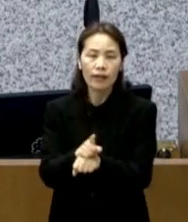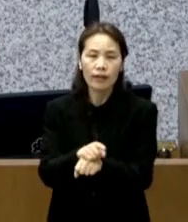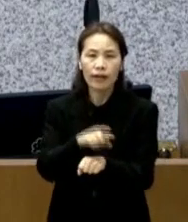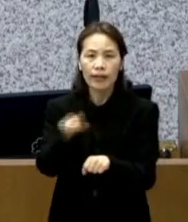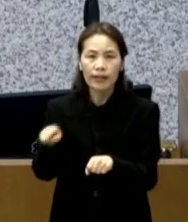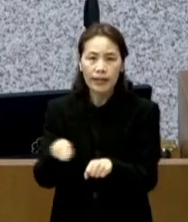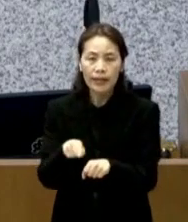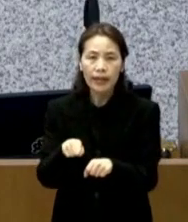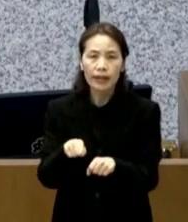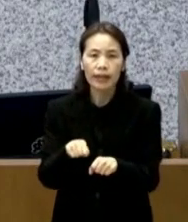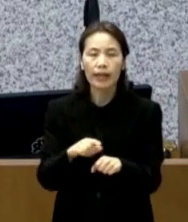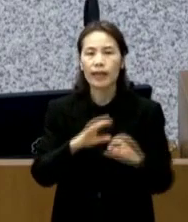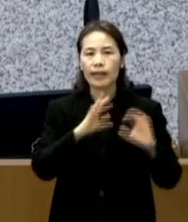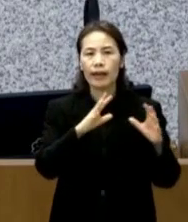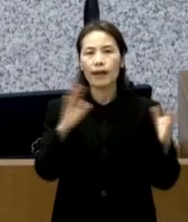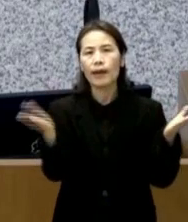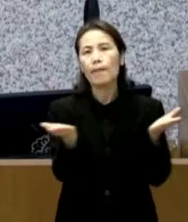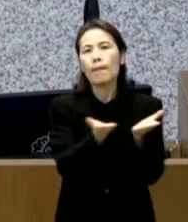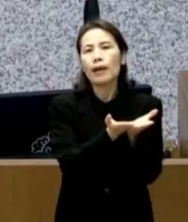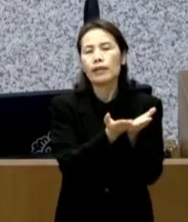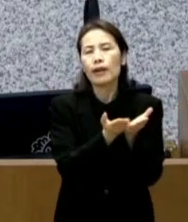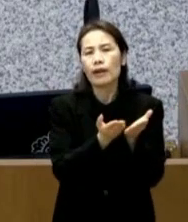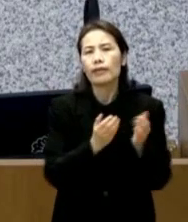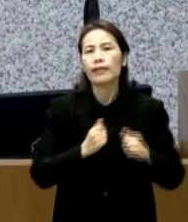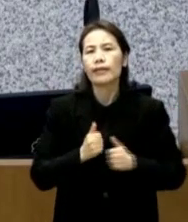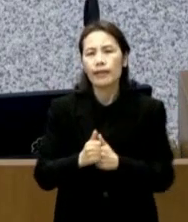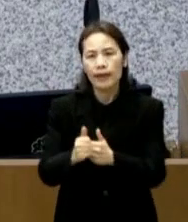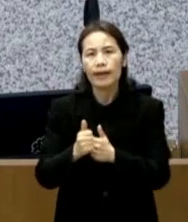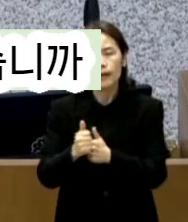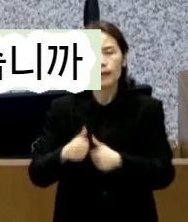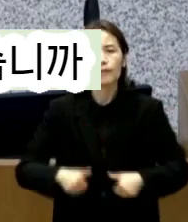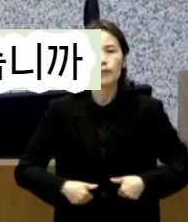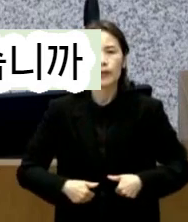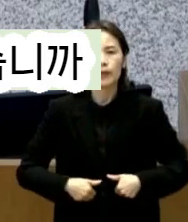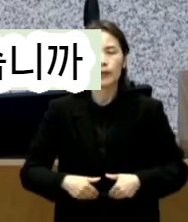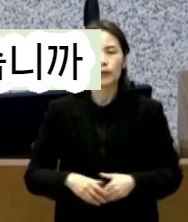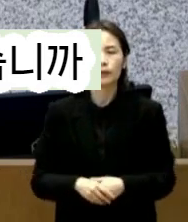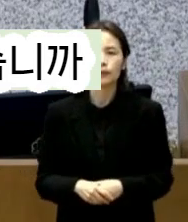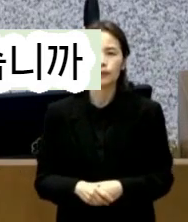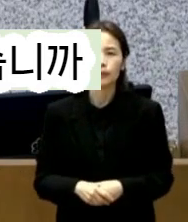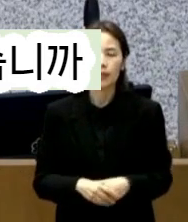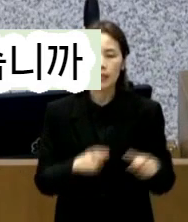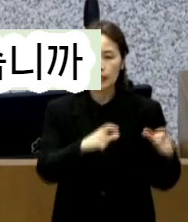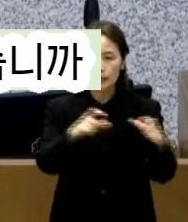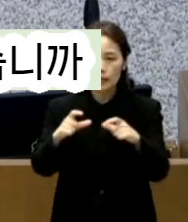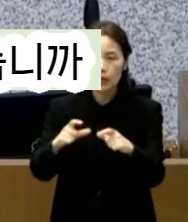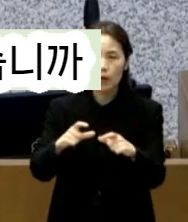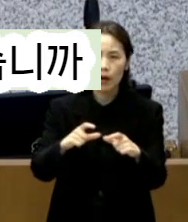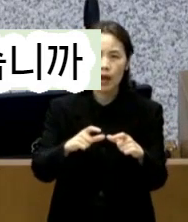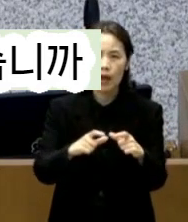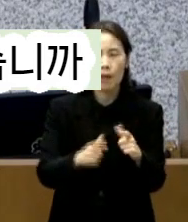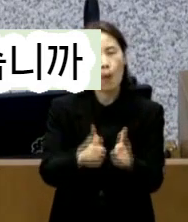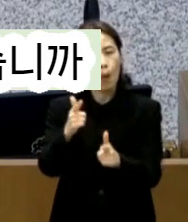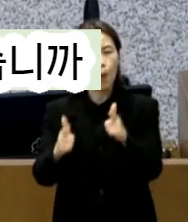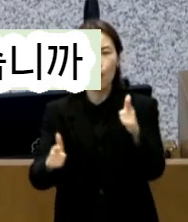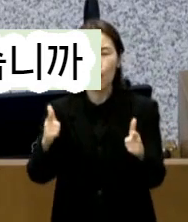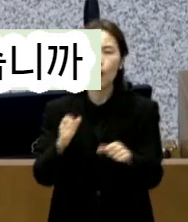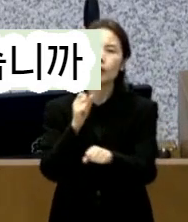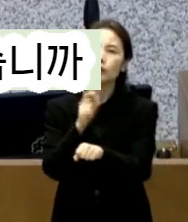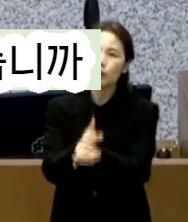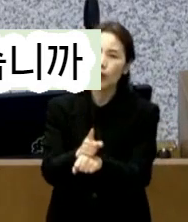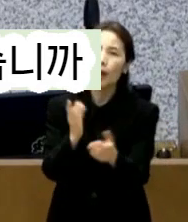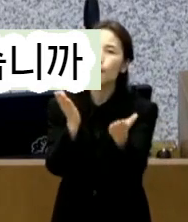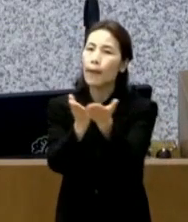되는 시대입니다. 중앙 집권적 타성 아래 어떻게 지역의 다양성이 온전히 보장될 수